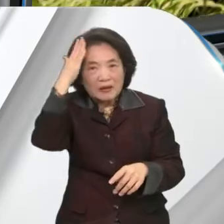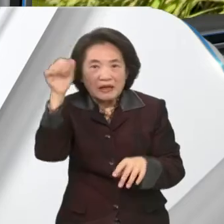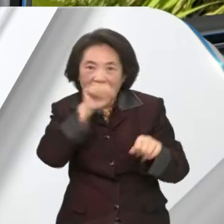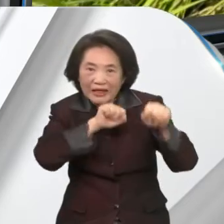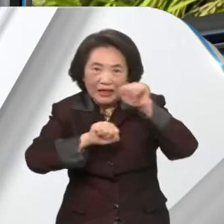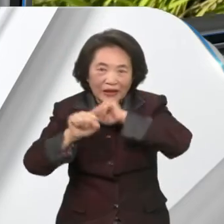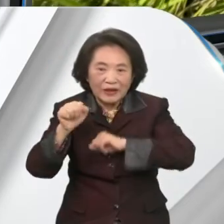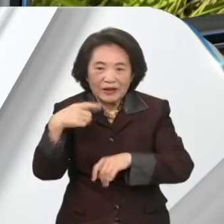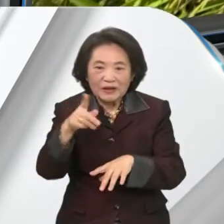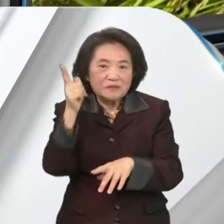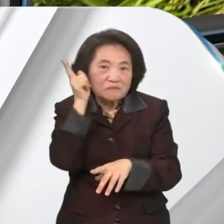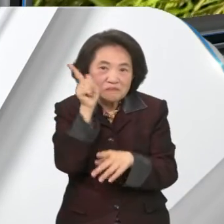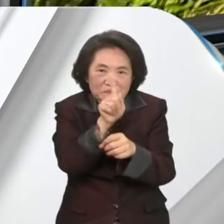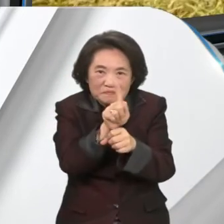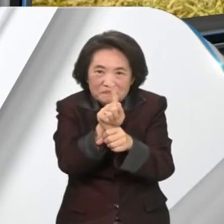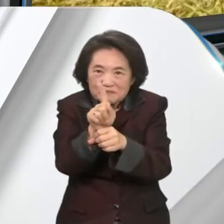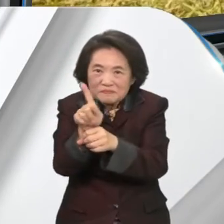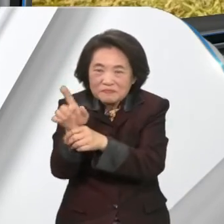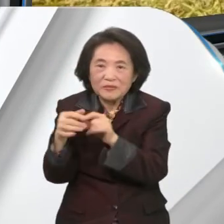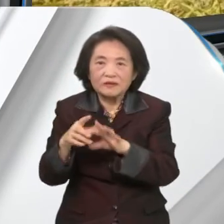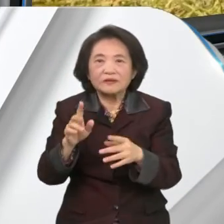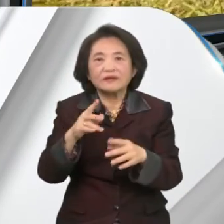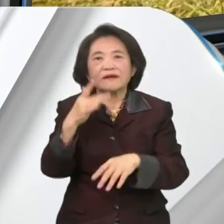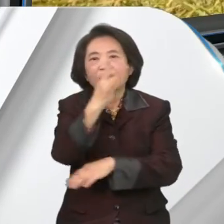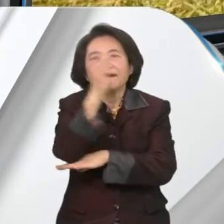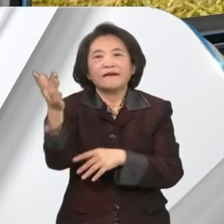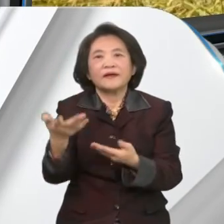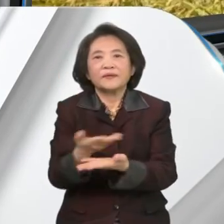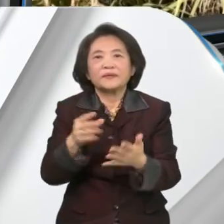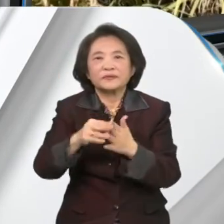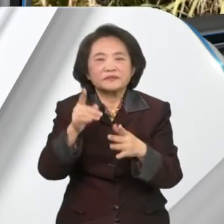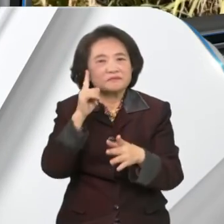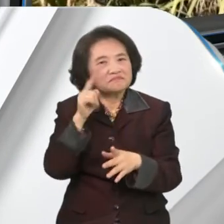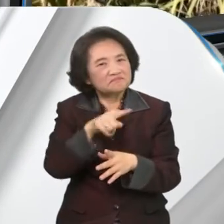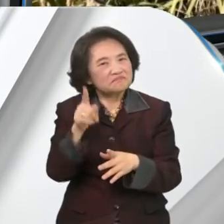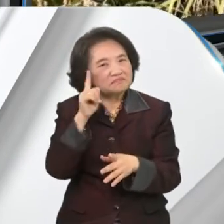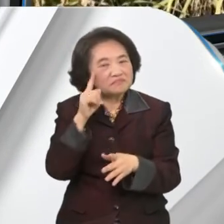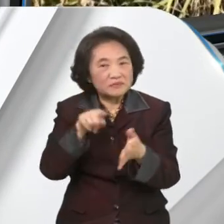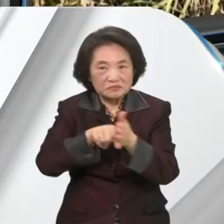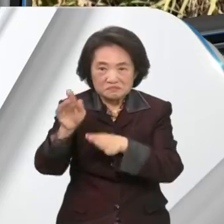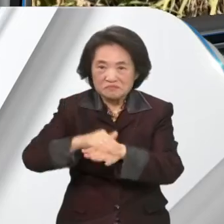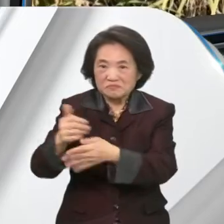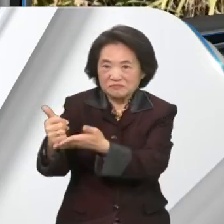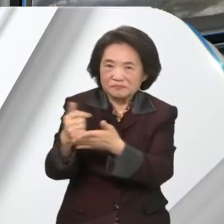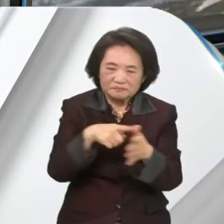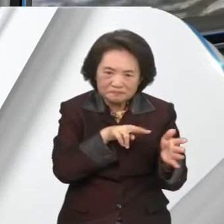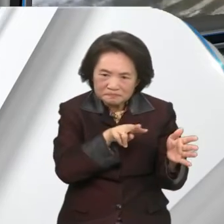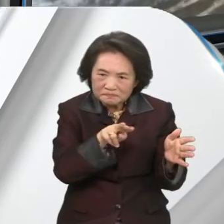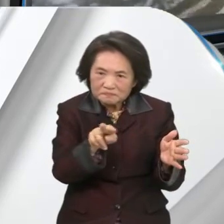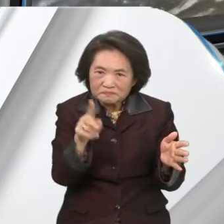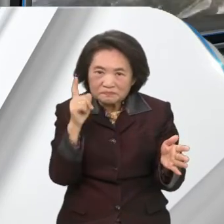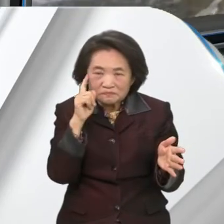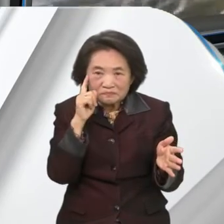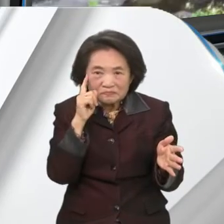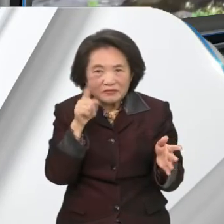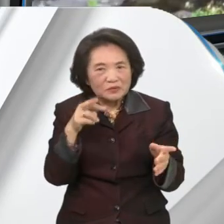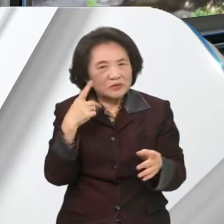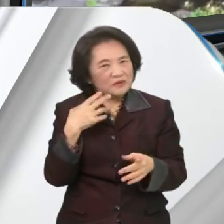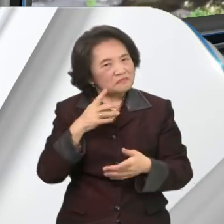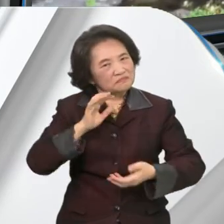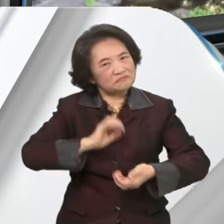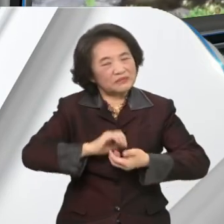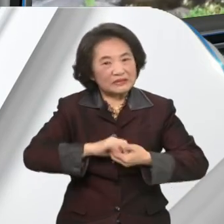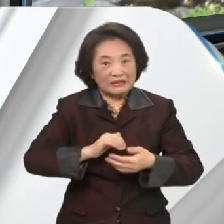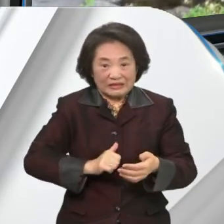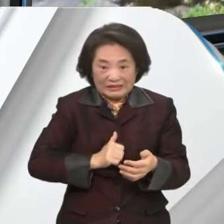用手机拍下来。成功林务局法联林管处向专家来鉴定，态度保留，不